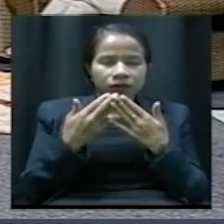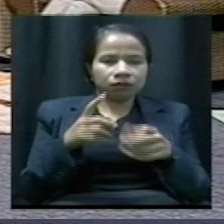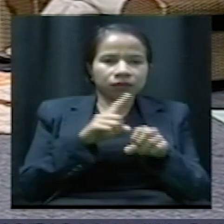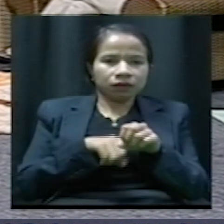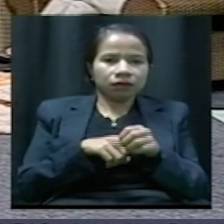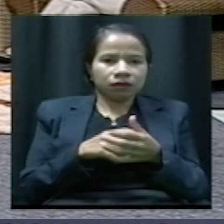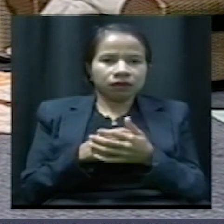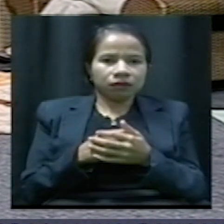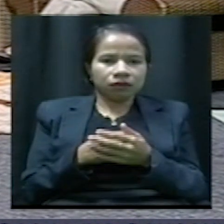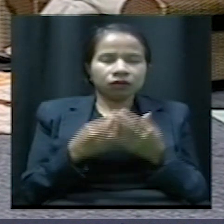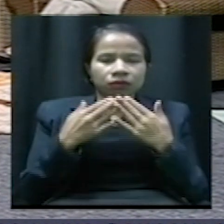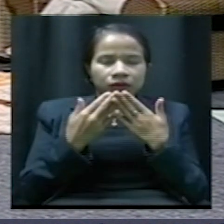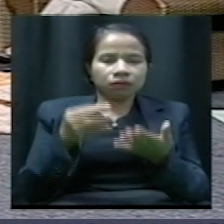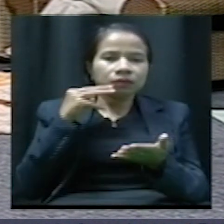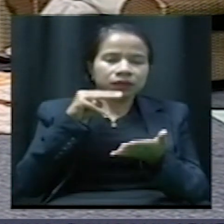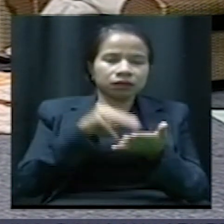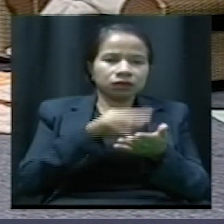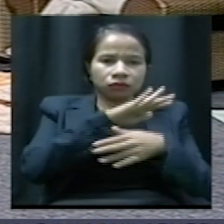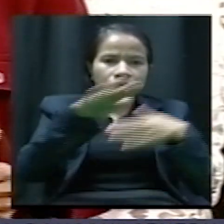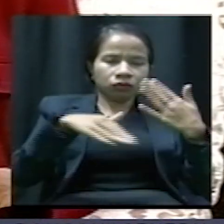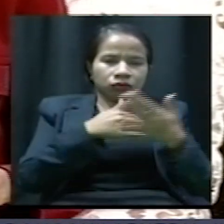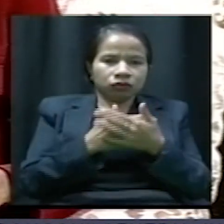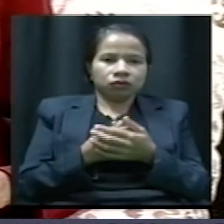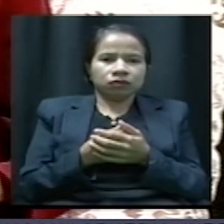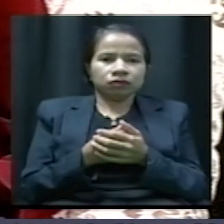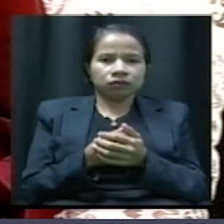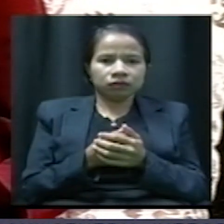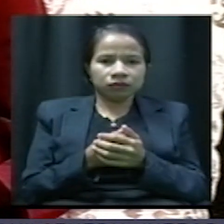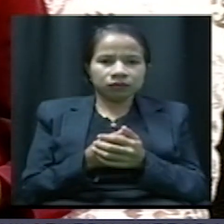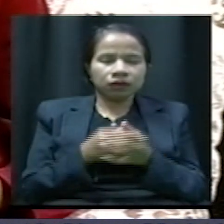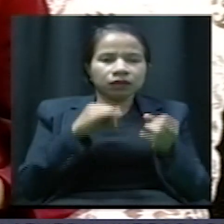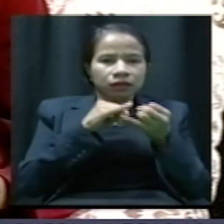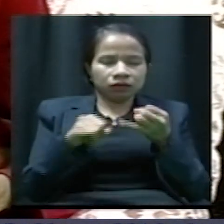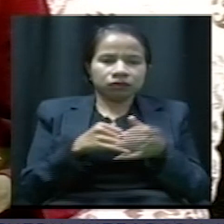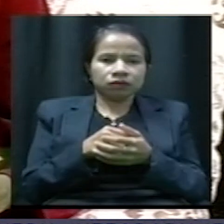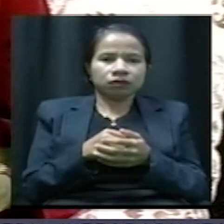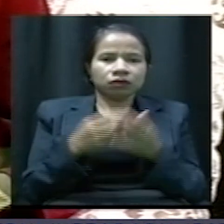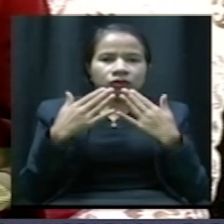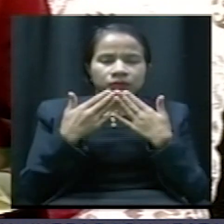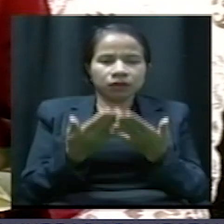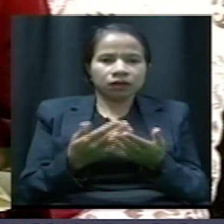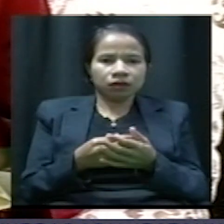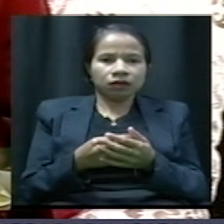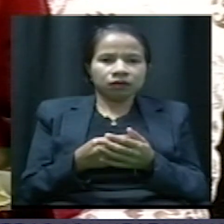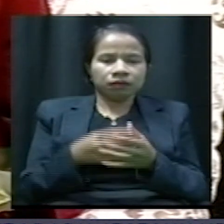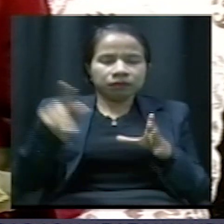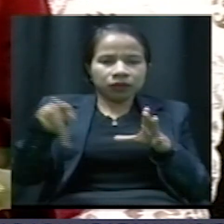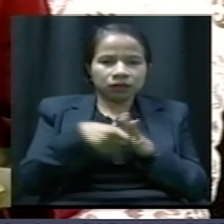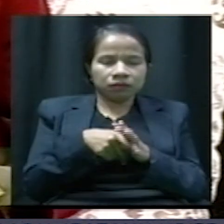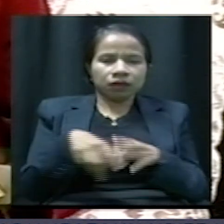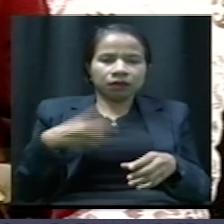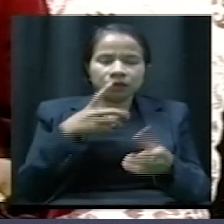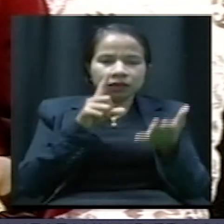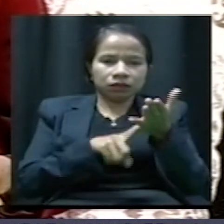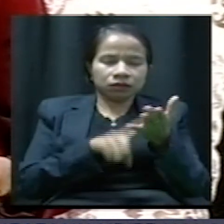obrigado ba tempo obrigado ba mensajen sira telespectadores radio televisa un timor leste i kusono ba idane obrigado ba asiste ona